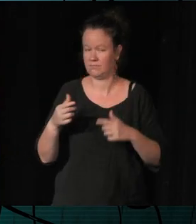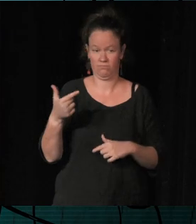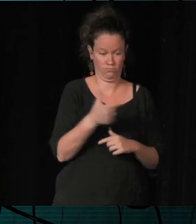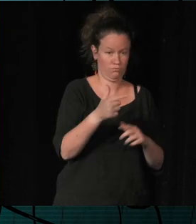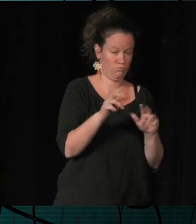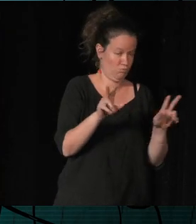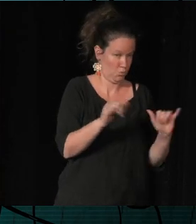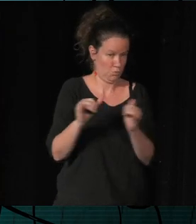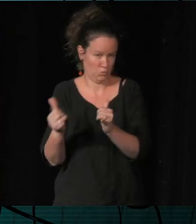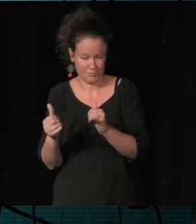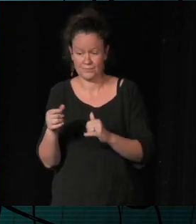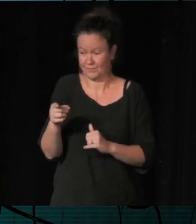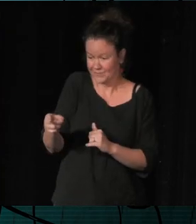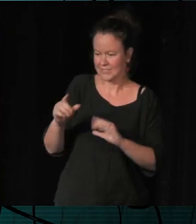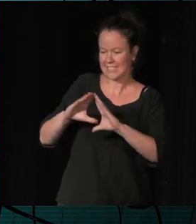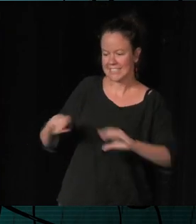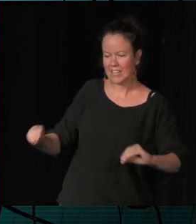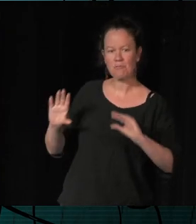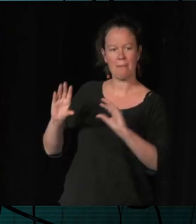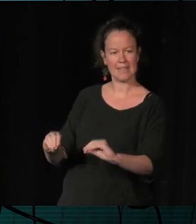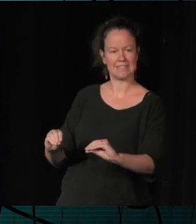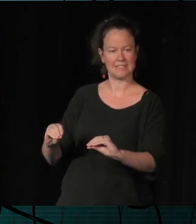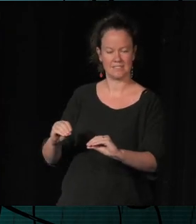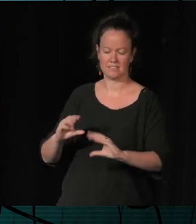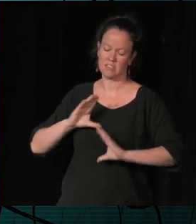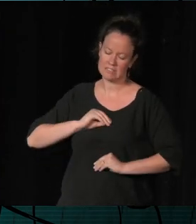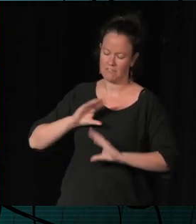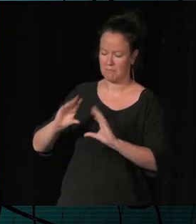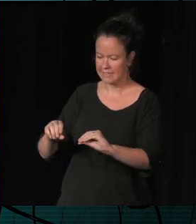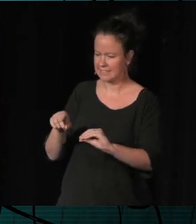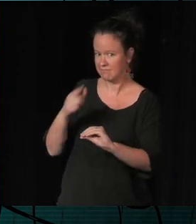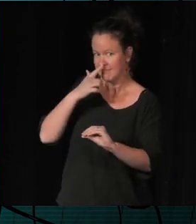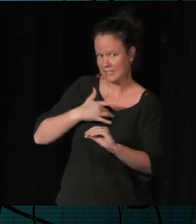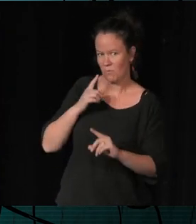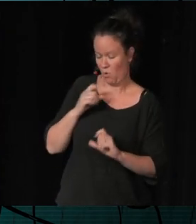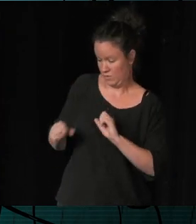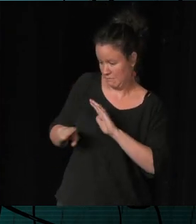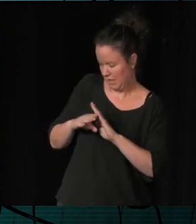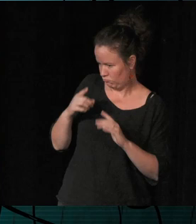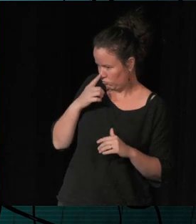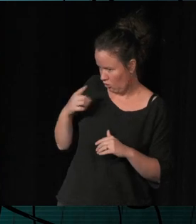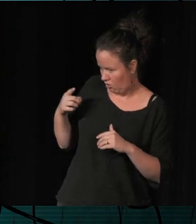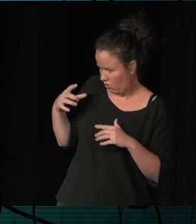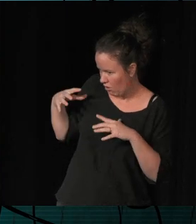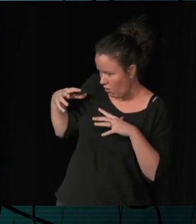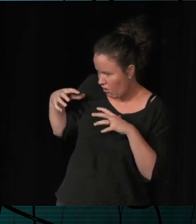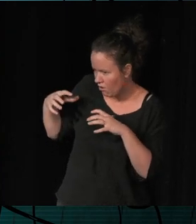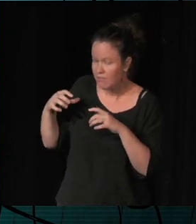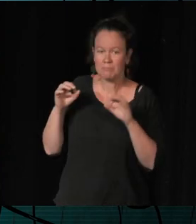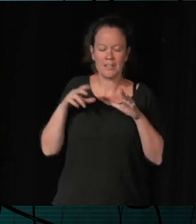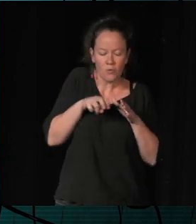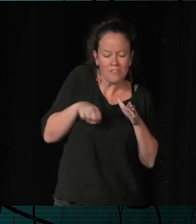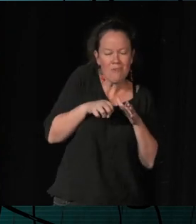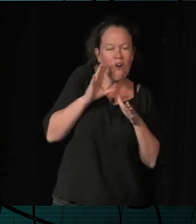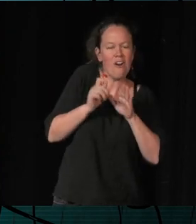surgir un monstre. Enfin, au tout début, c'est vraiment un jeu qui joue aussi sur un peu notre ressenti en tant que joueur du confinement. On